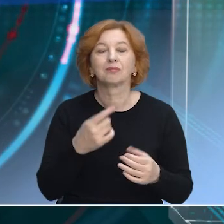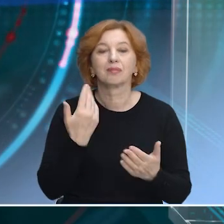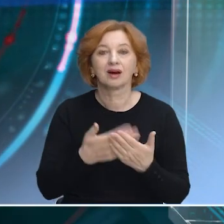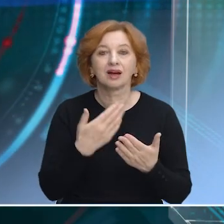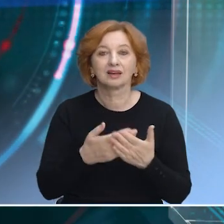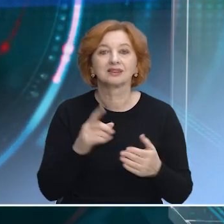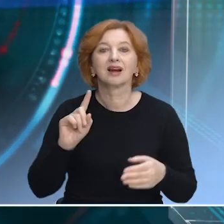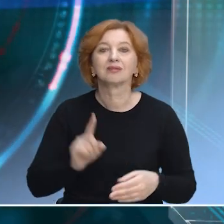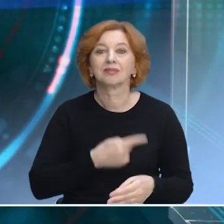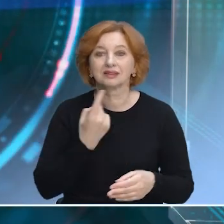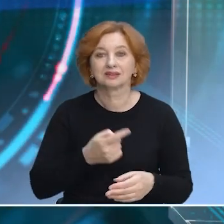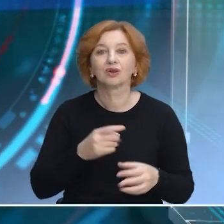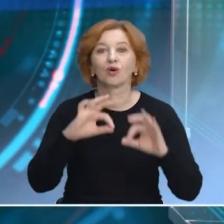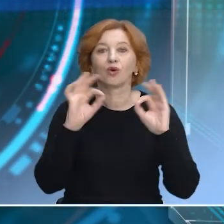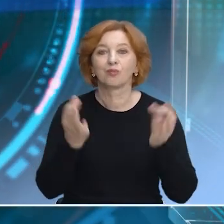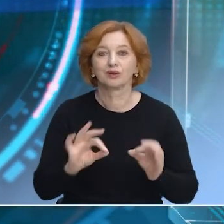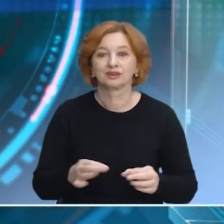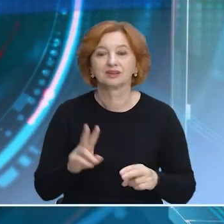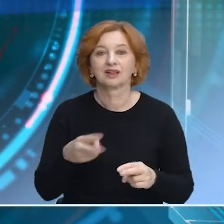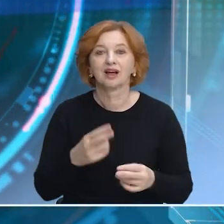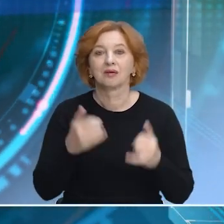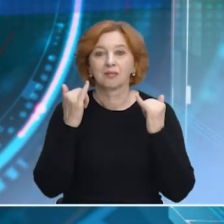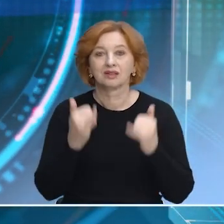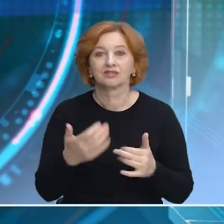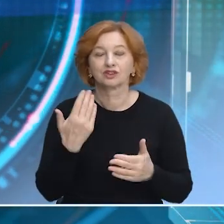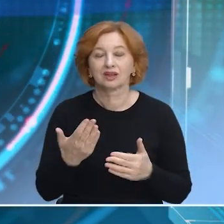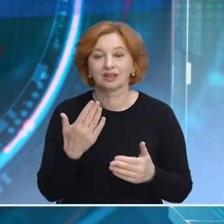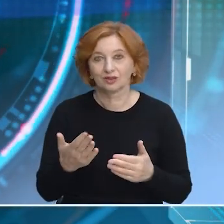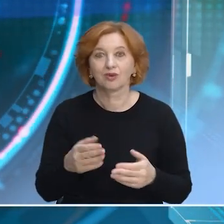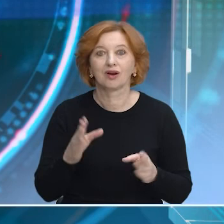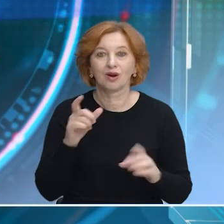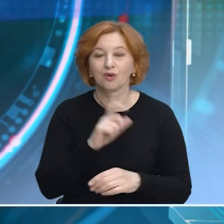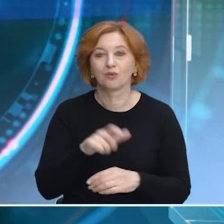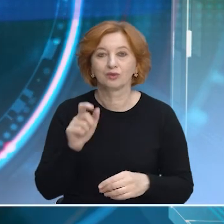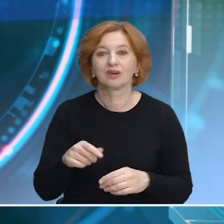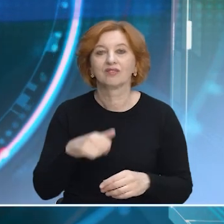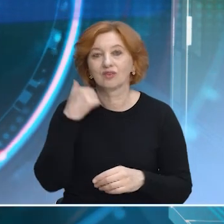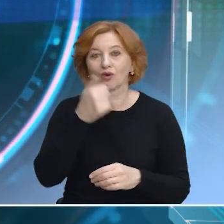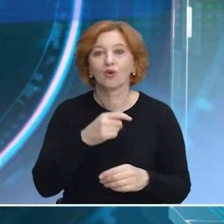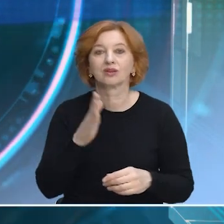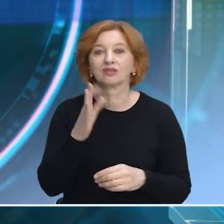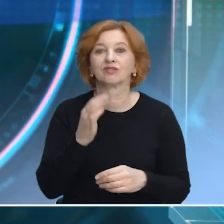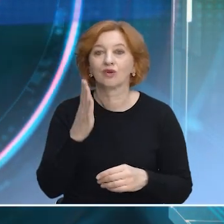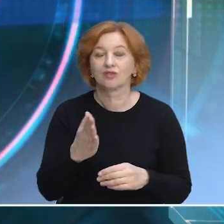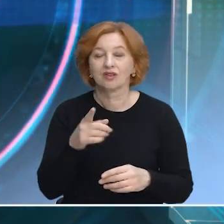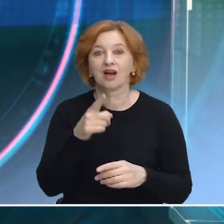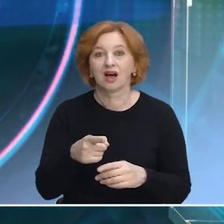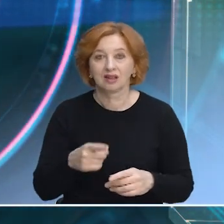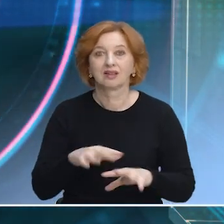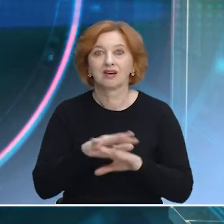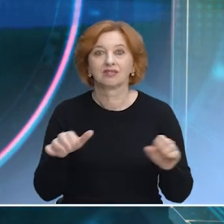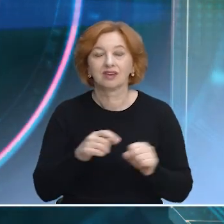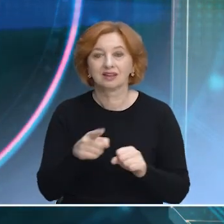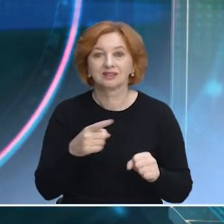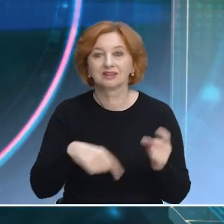останавливаются возле скульптурной композиции, которая посвящена ее подвигу. В годы Великой Отечественной войны она обогрела своим